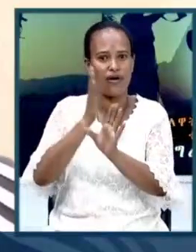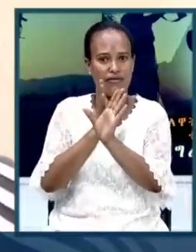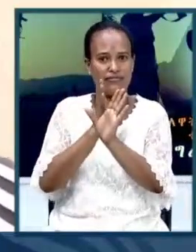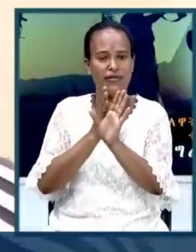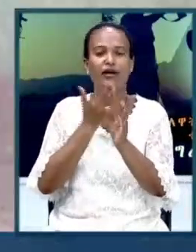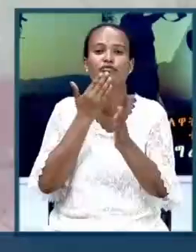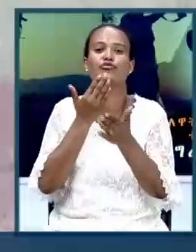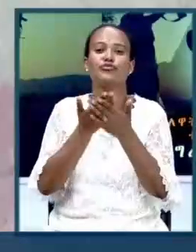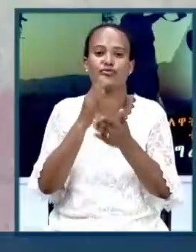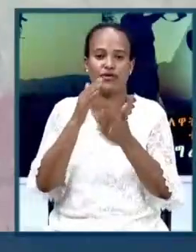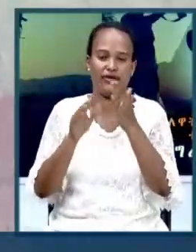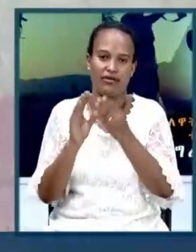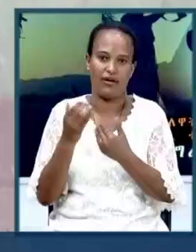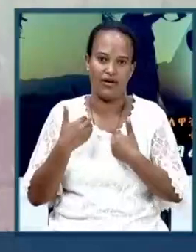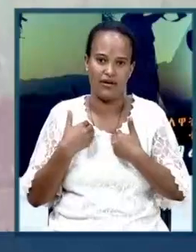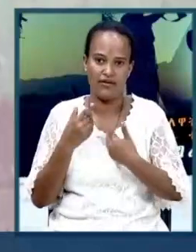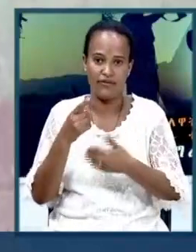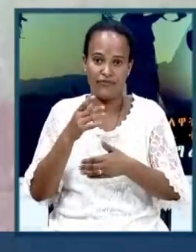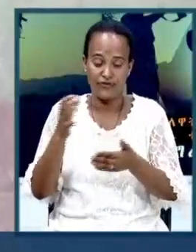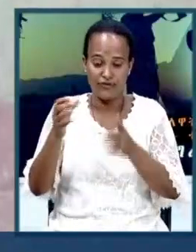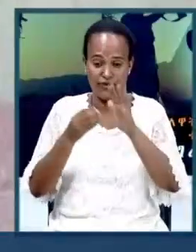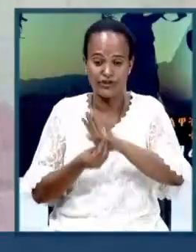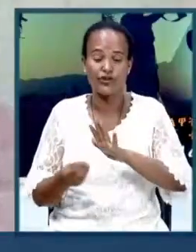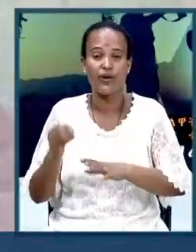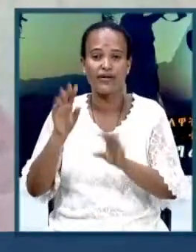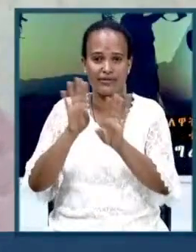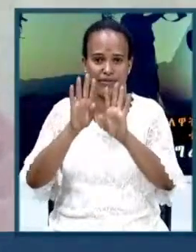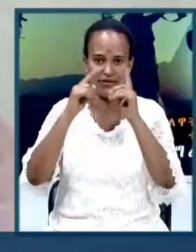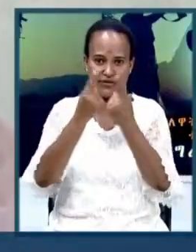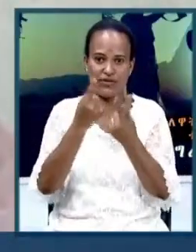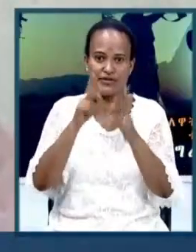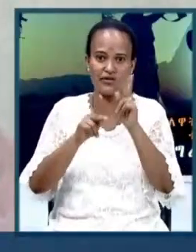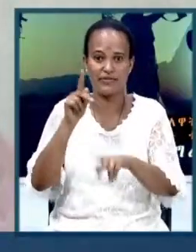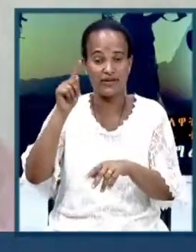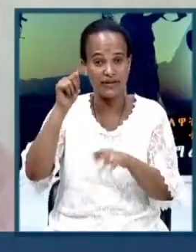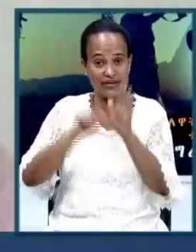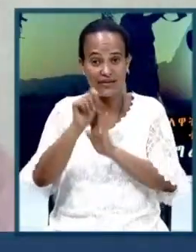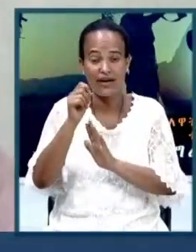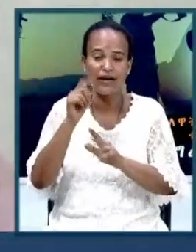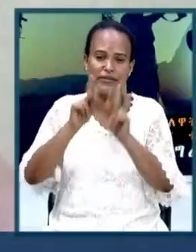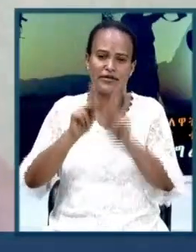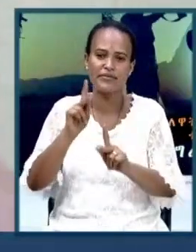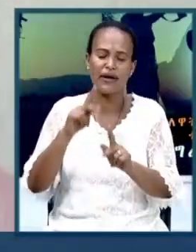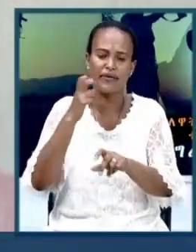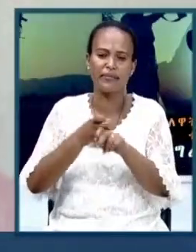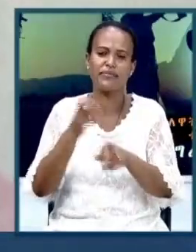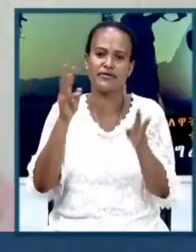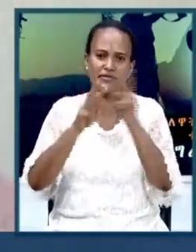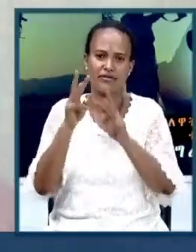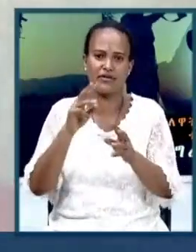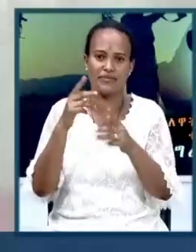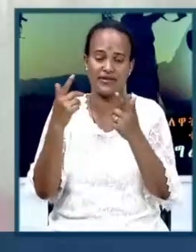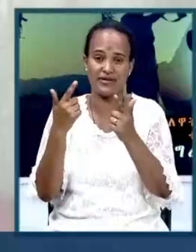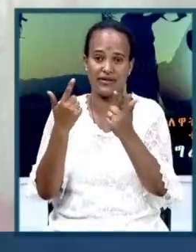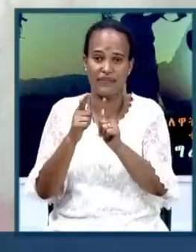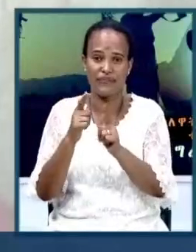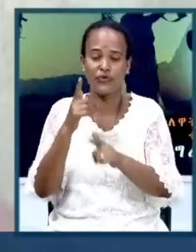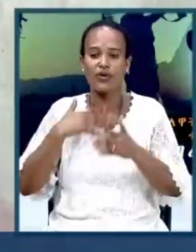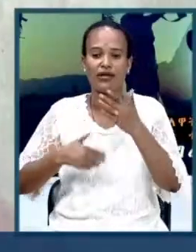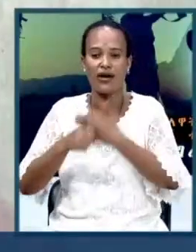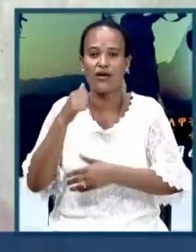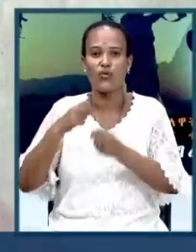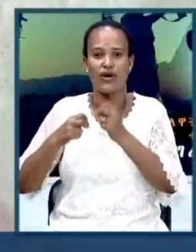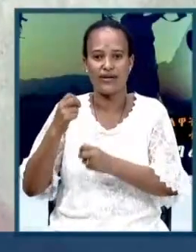ኩነታት ዘላ ፋሽታውያን ወረርቲ ብዘንበርዎ ክባን ዕፅዋን ህዝቢ ትግራይ ከም ህዝቢ ኣብ ከቢድ ዓፀባ ከም ዝርከብን ጉድኣት ኣካላት